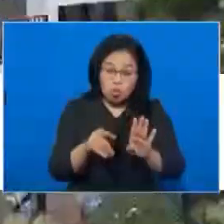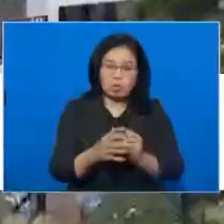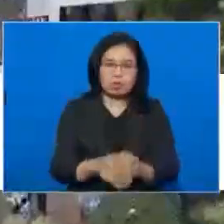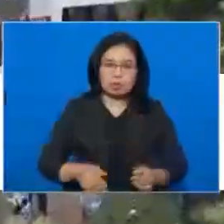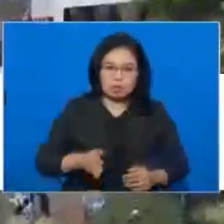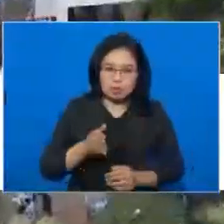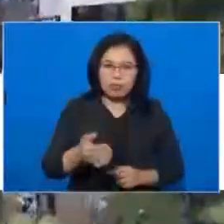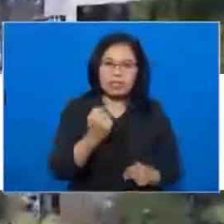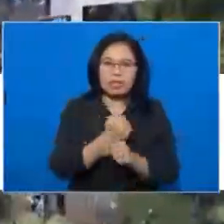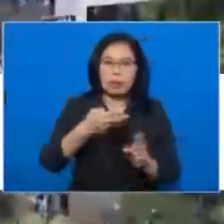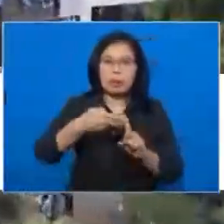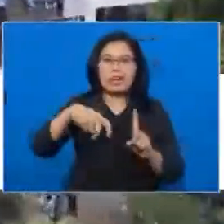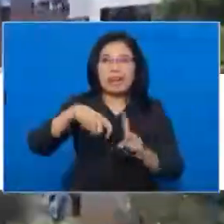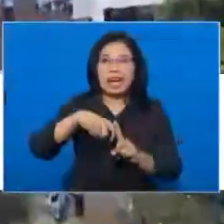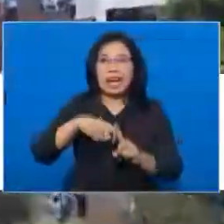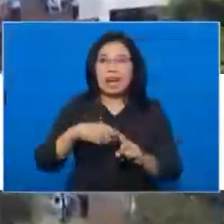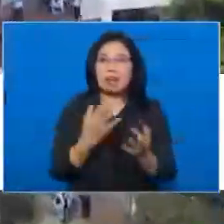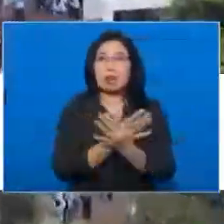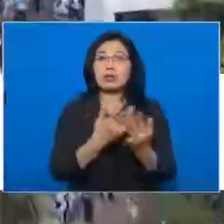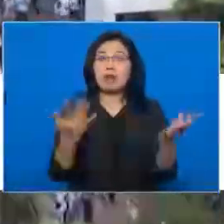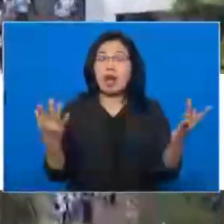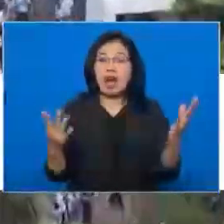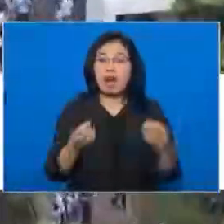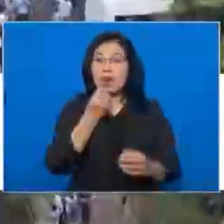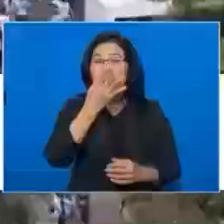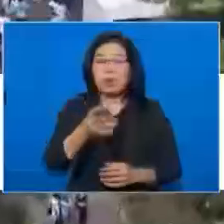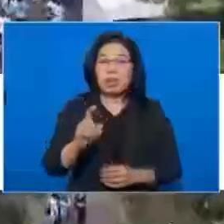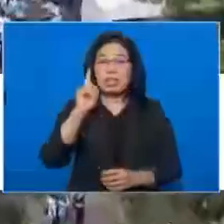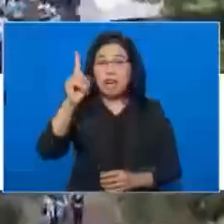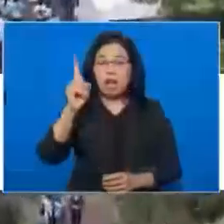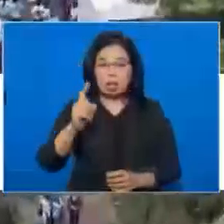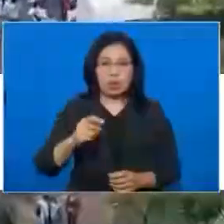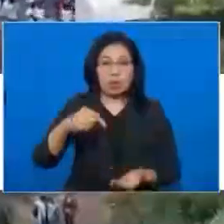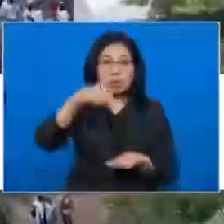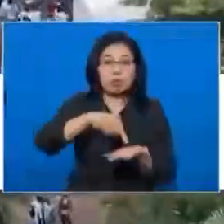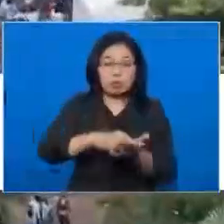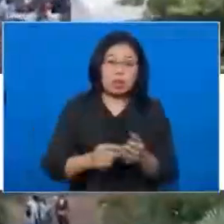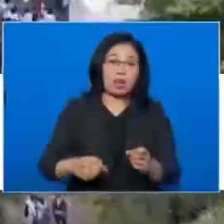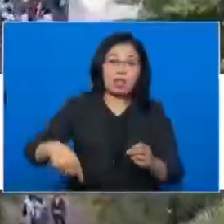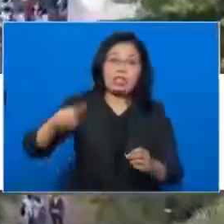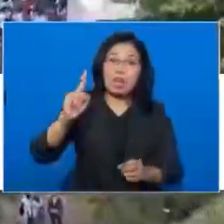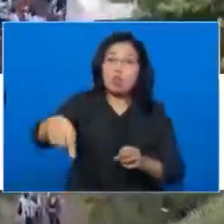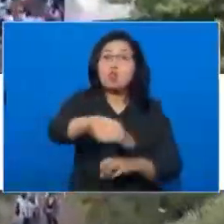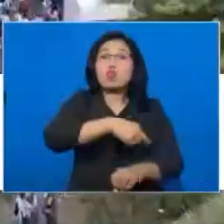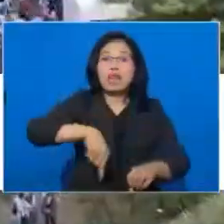Senayan. Massa pendukung meneriakkan Pilpres satu putaran dengan kemenangan Prabowo Gibran.